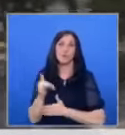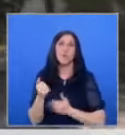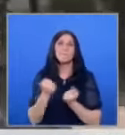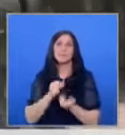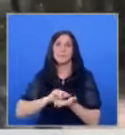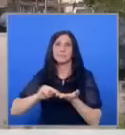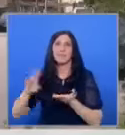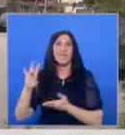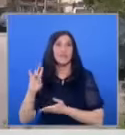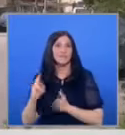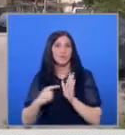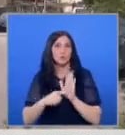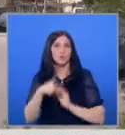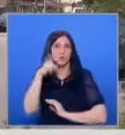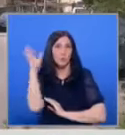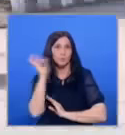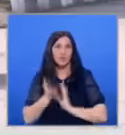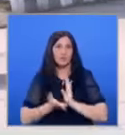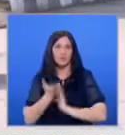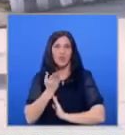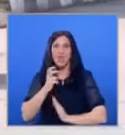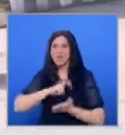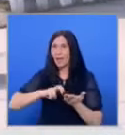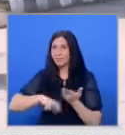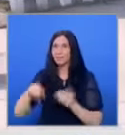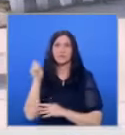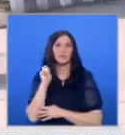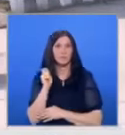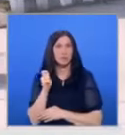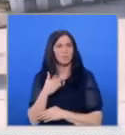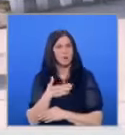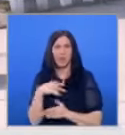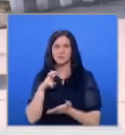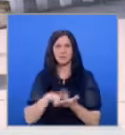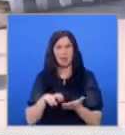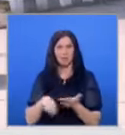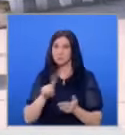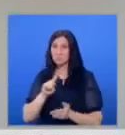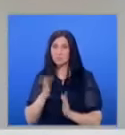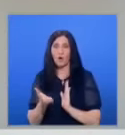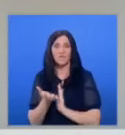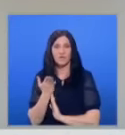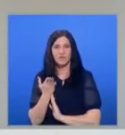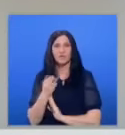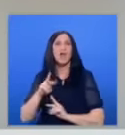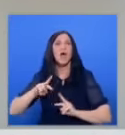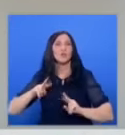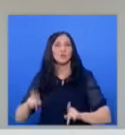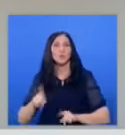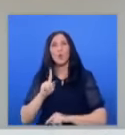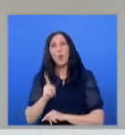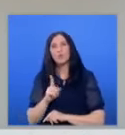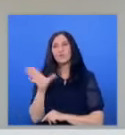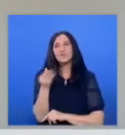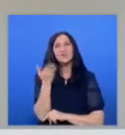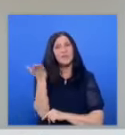Навестино посочиха и 100%-овото увеличение на данъците в Кюстендил. При нас данъците не са увеличавани. Другото, което е,